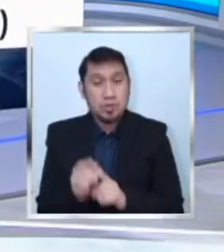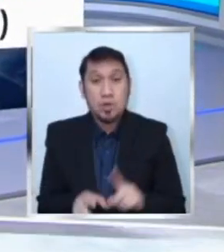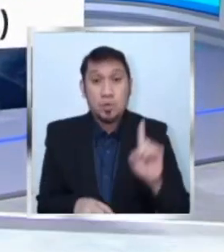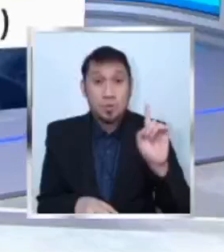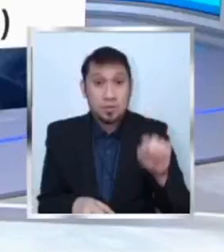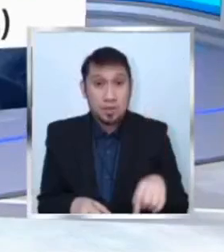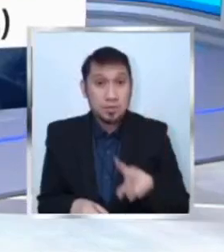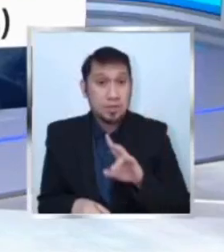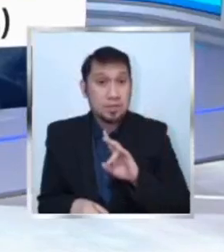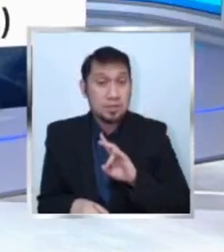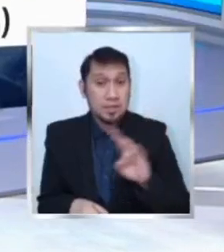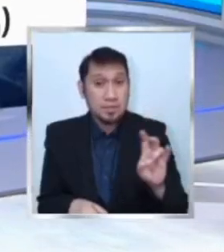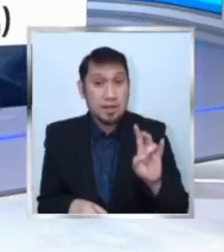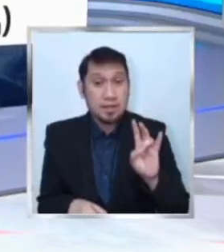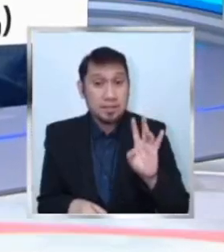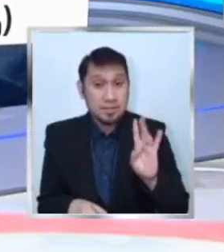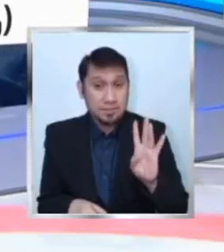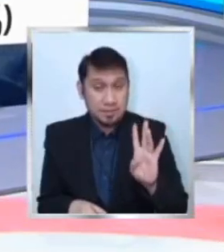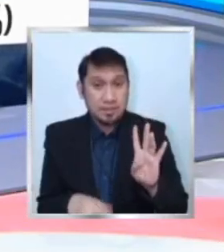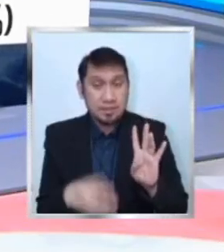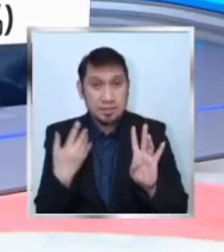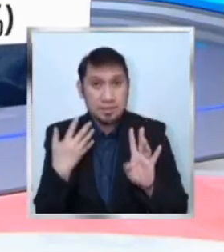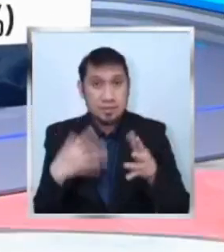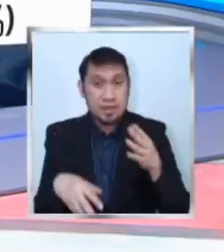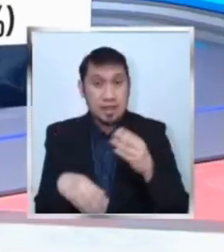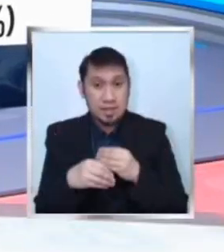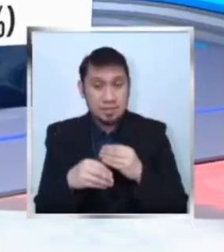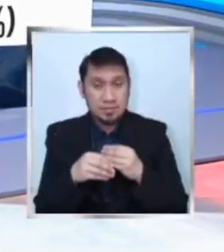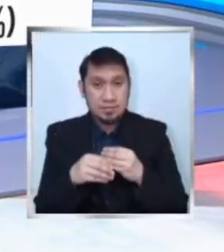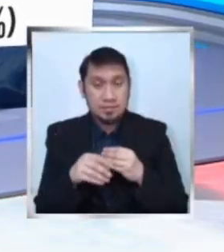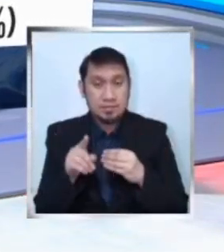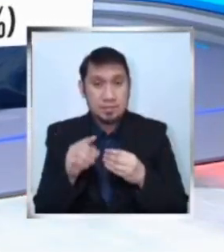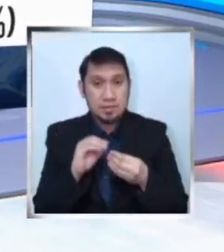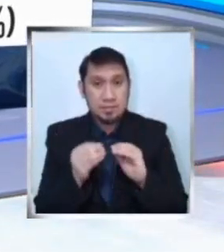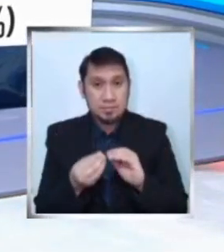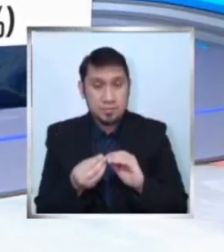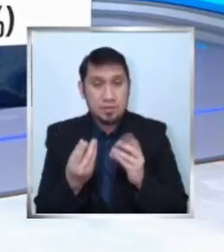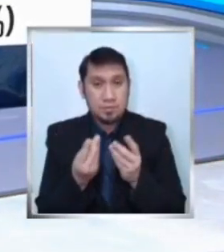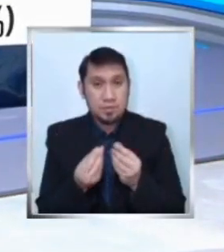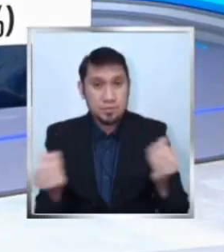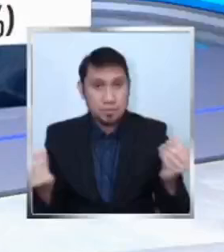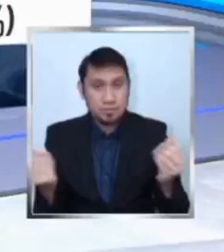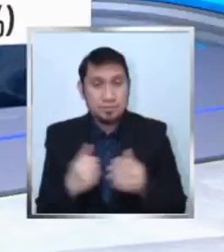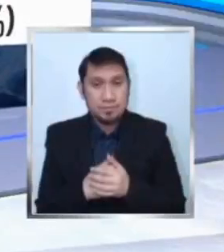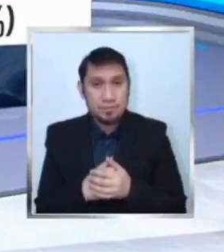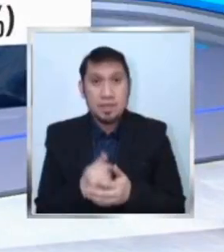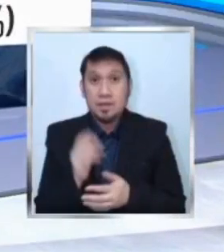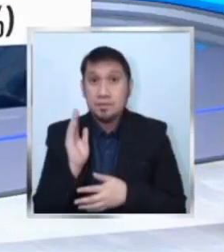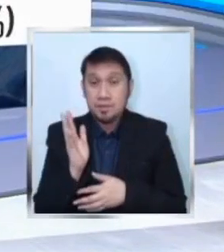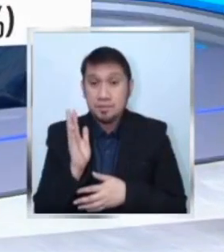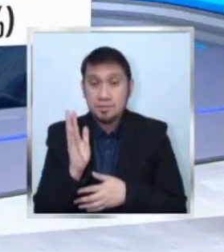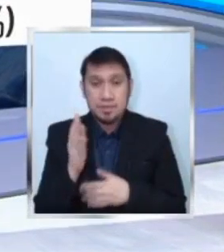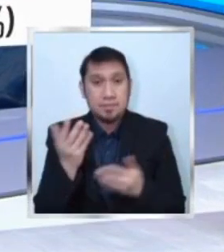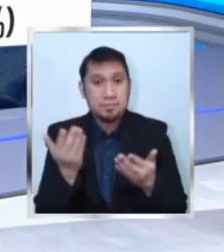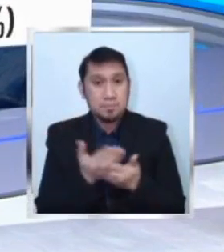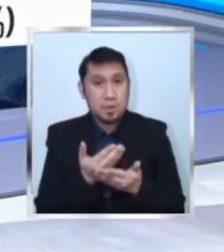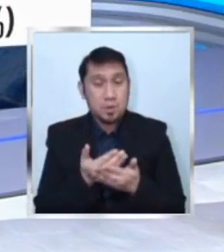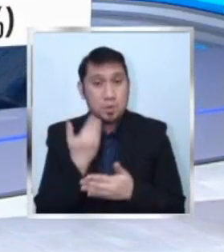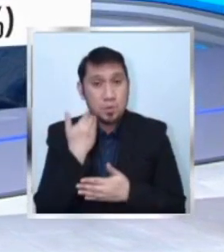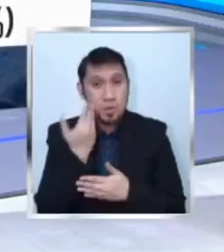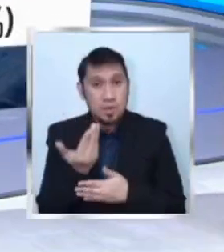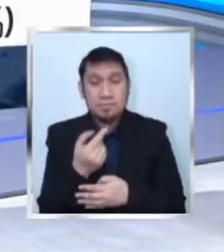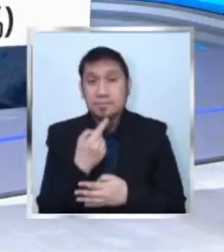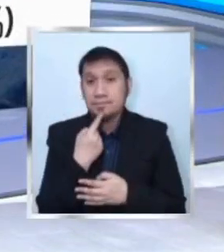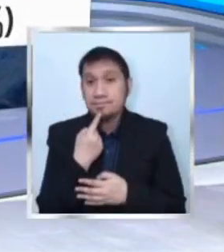1,717 na nadagdag sa bilang ng mga gumaling. 50 naman po ang mga bagong nasawi. Sabi ng DOH,